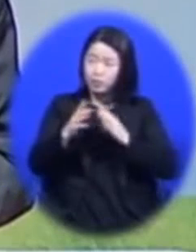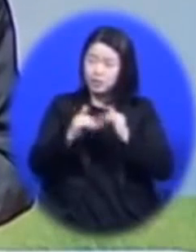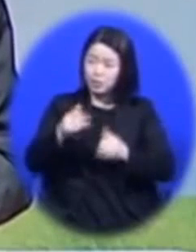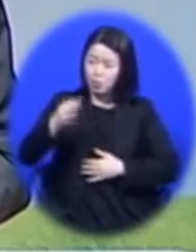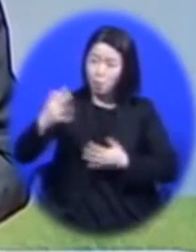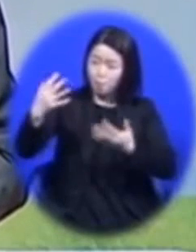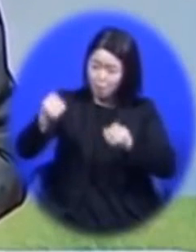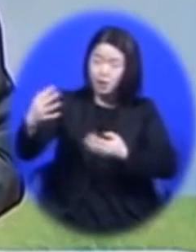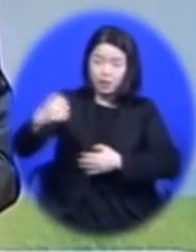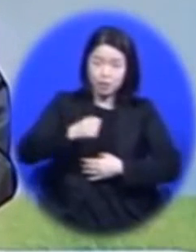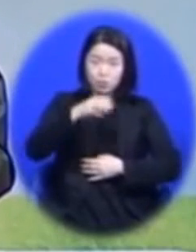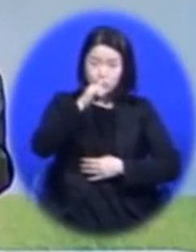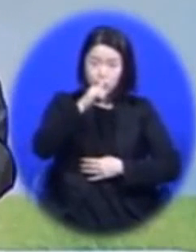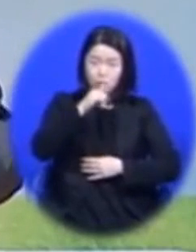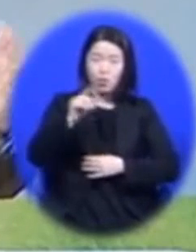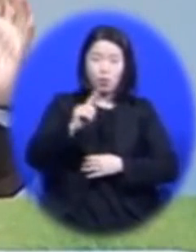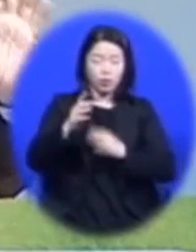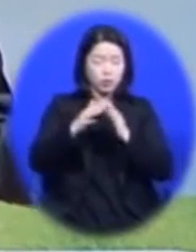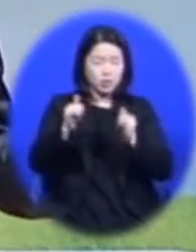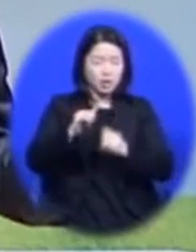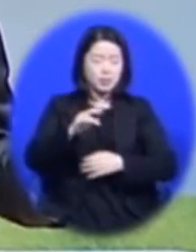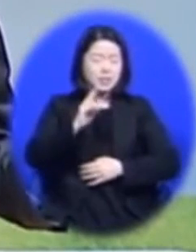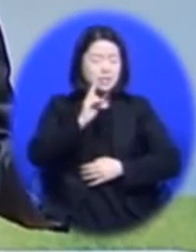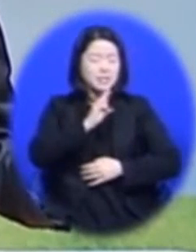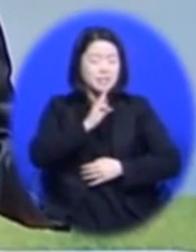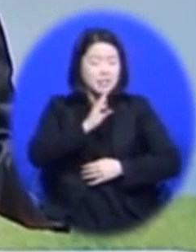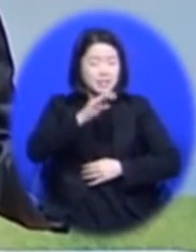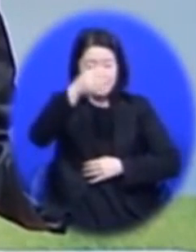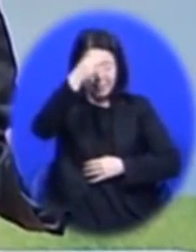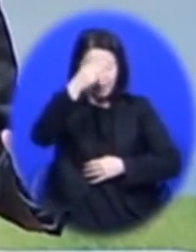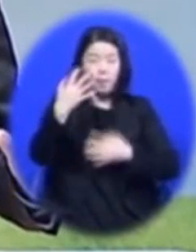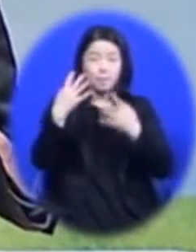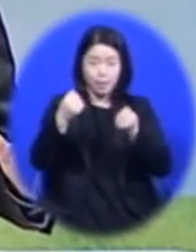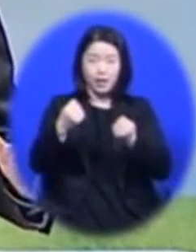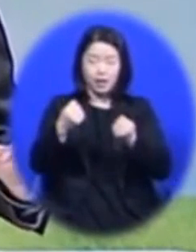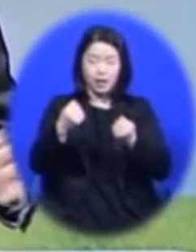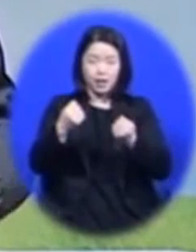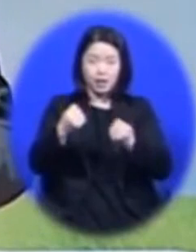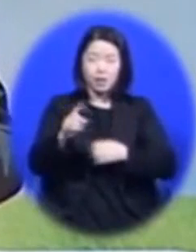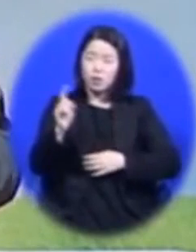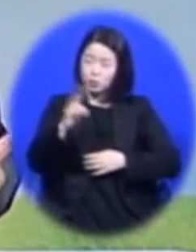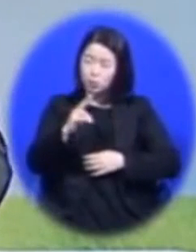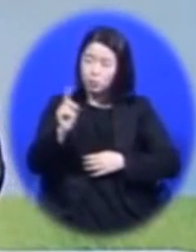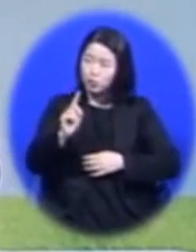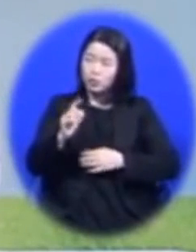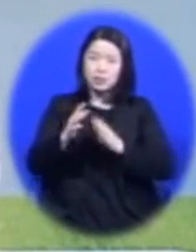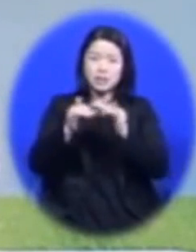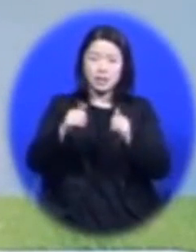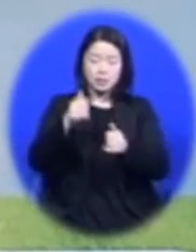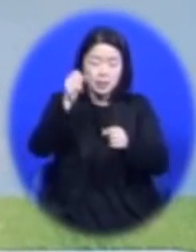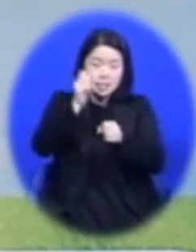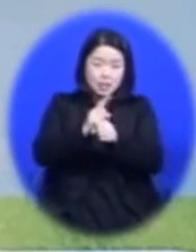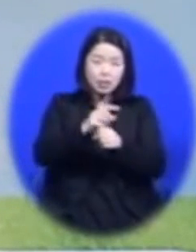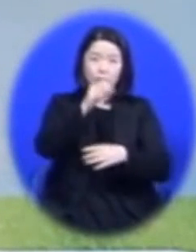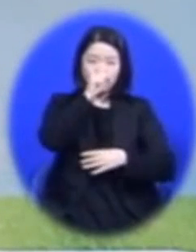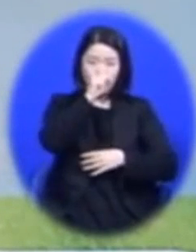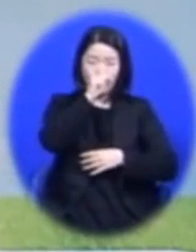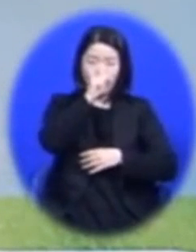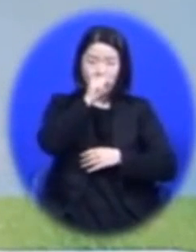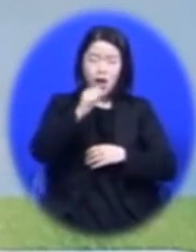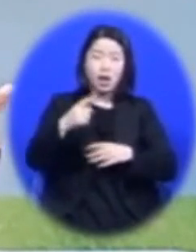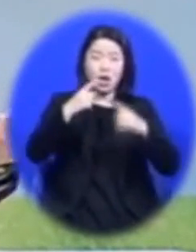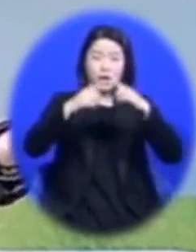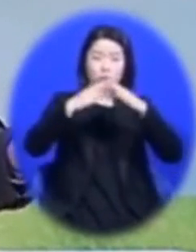가지고 있어서, 어떤 사람은 진짜 재능이 많아서, 어떤 사람은 성격이 좋아서.